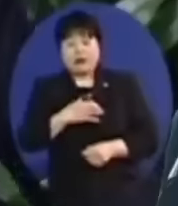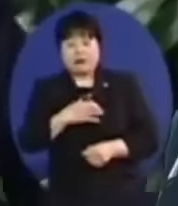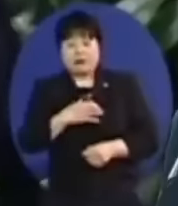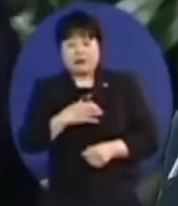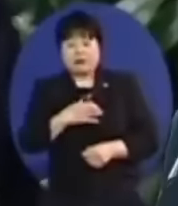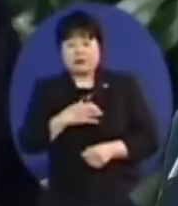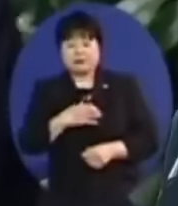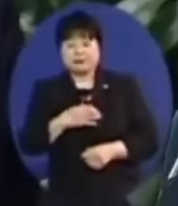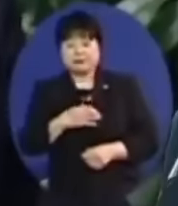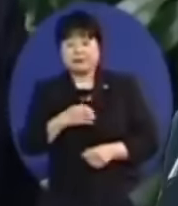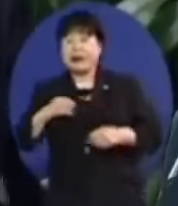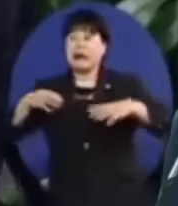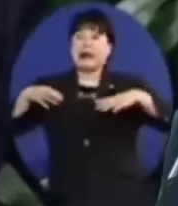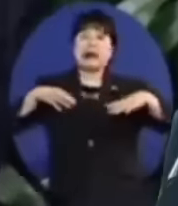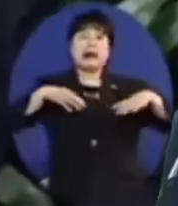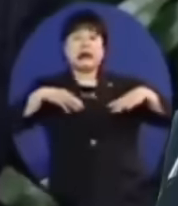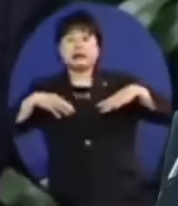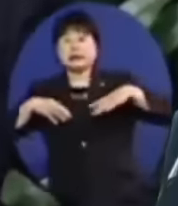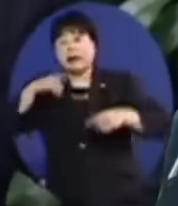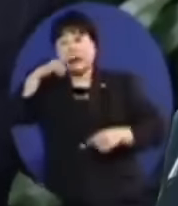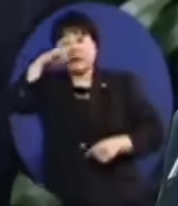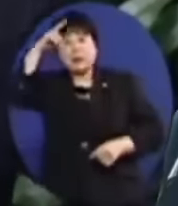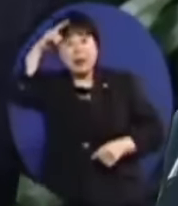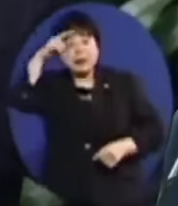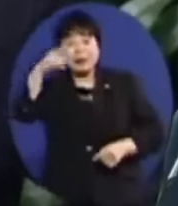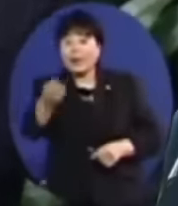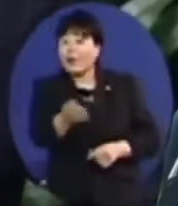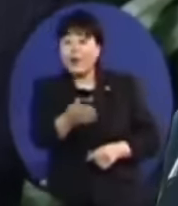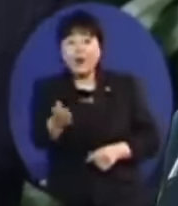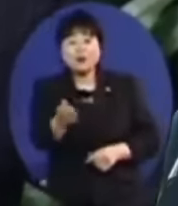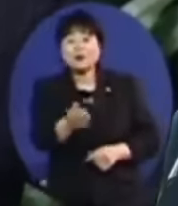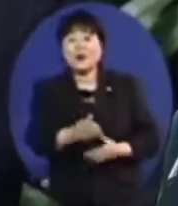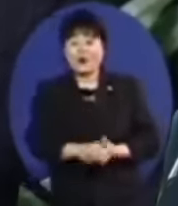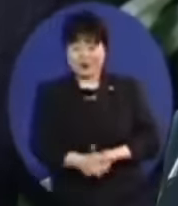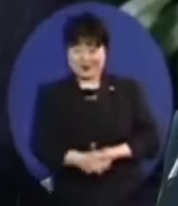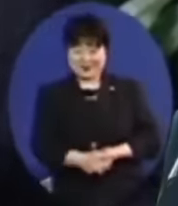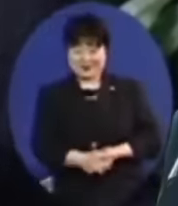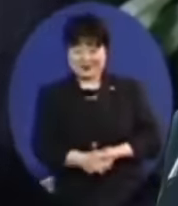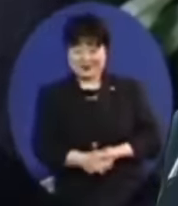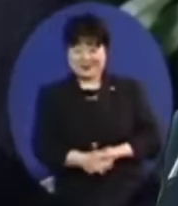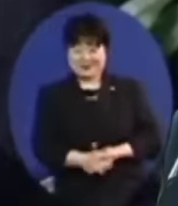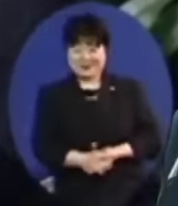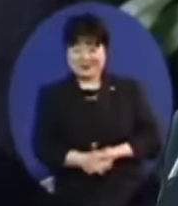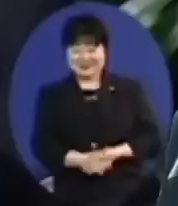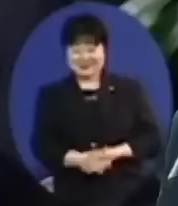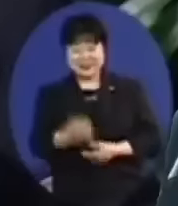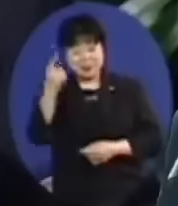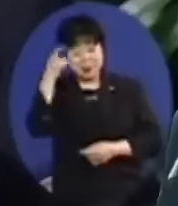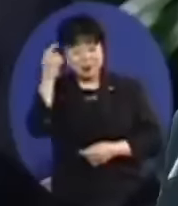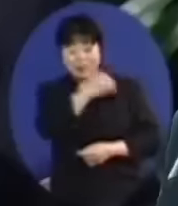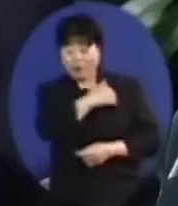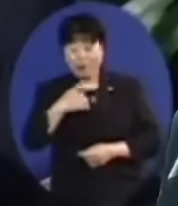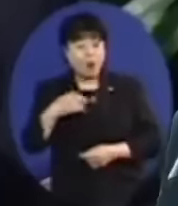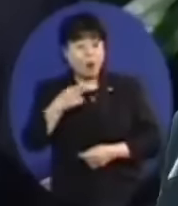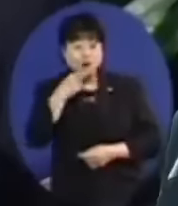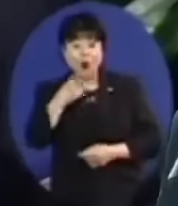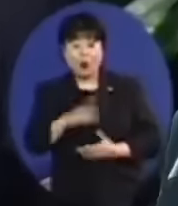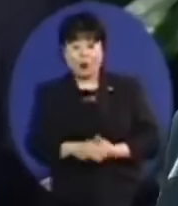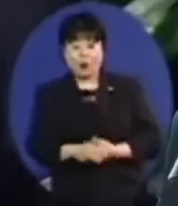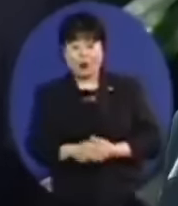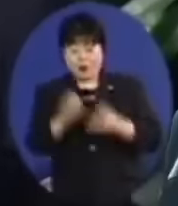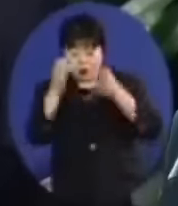좀 보소, 날 좀 보소, 동지 셋 달 덜 본 듯이 날 좀 보소, 그렇게 할 수 있는 정신적인 여유가 없습니다.